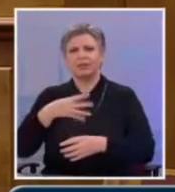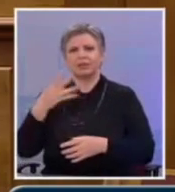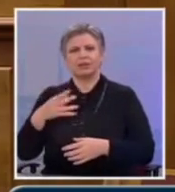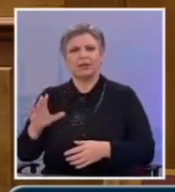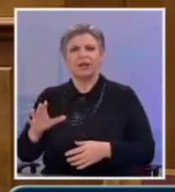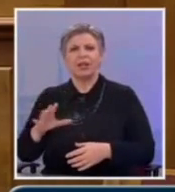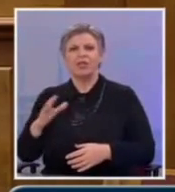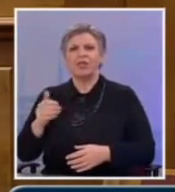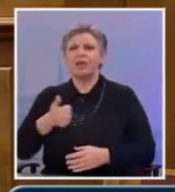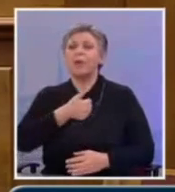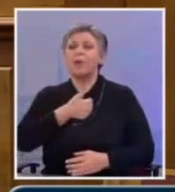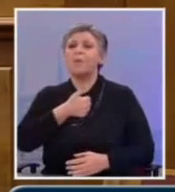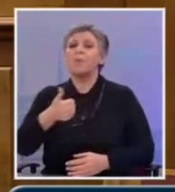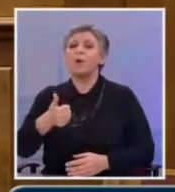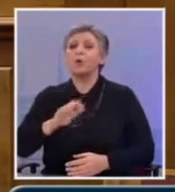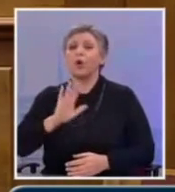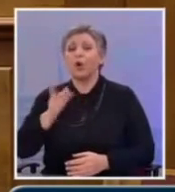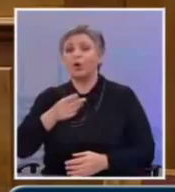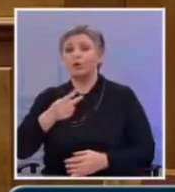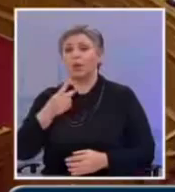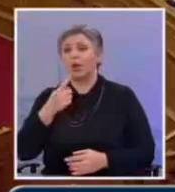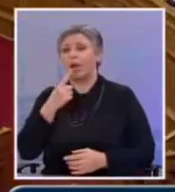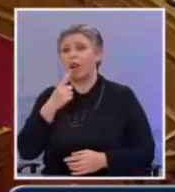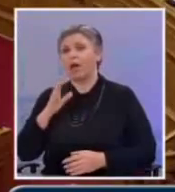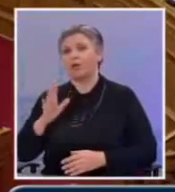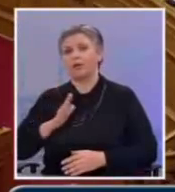όραμα και πόθο του λαού μας να ανατραπεί